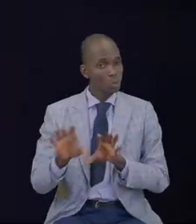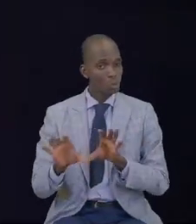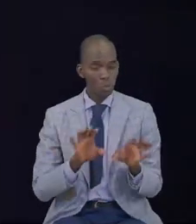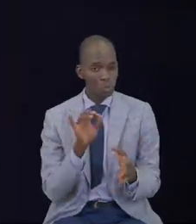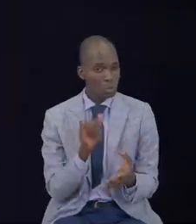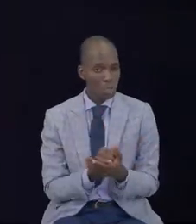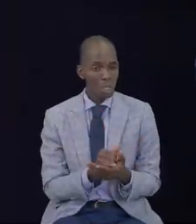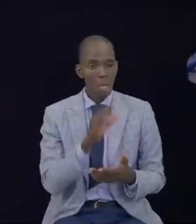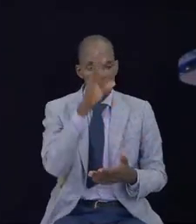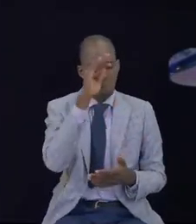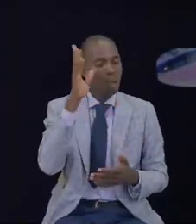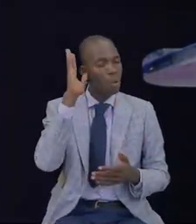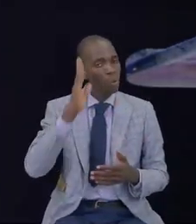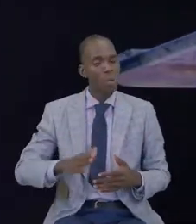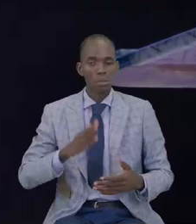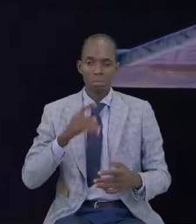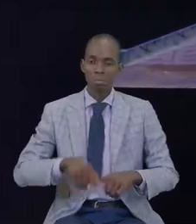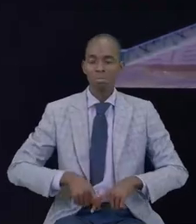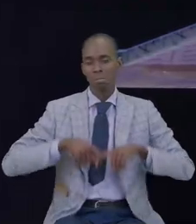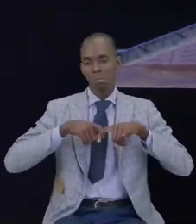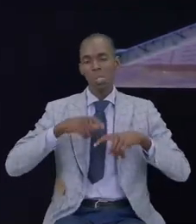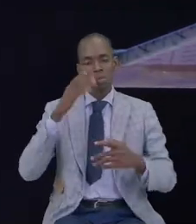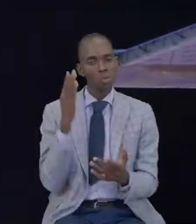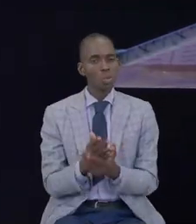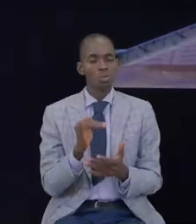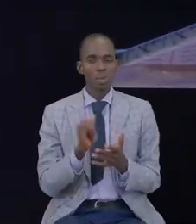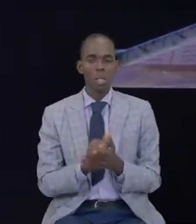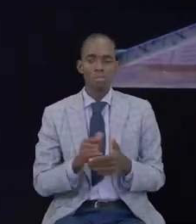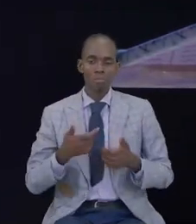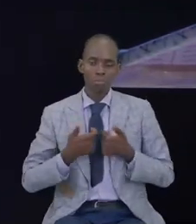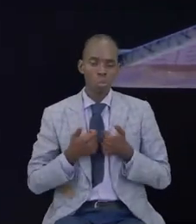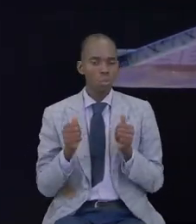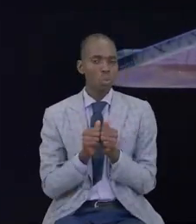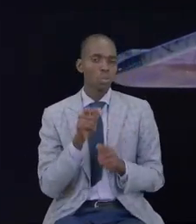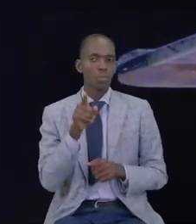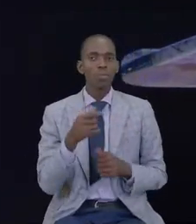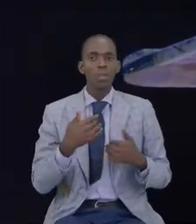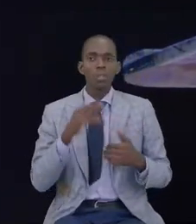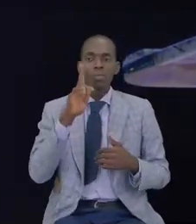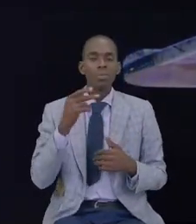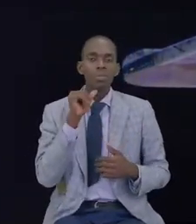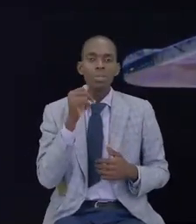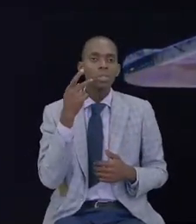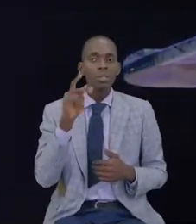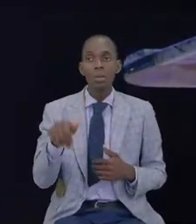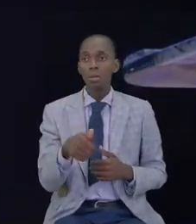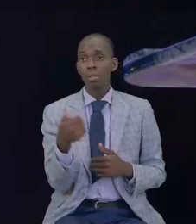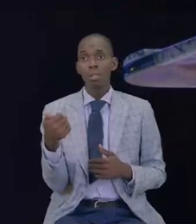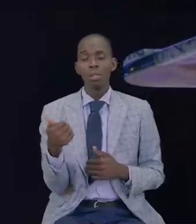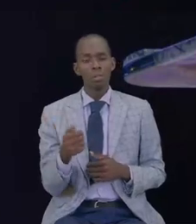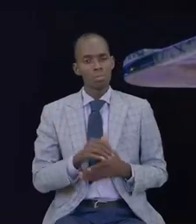tu sais qu'il va rompre les fiançailles? Est-ce que tu n'as pas vu des frères qui disent, d'accord, j'entends